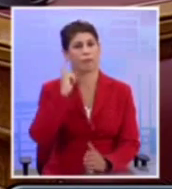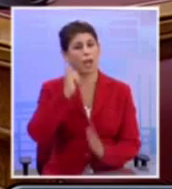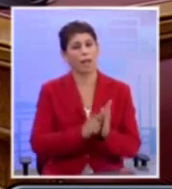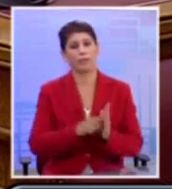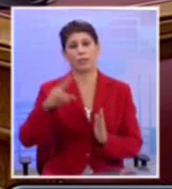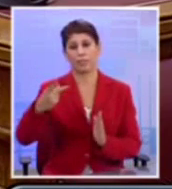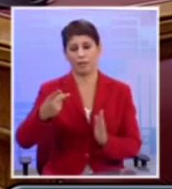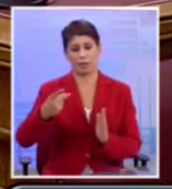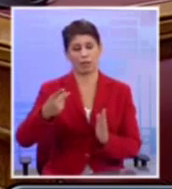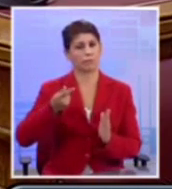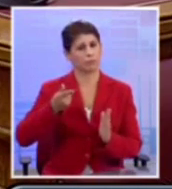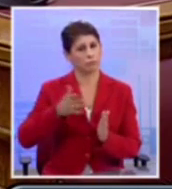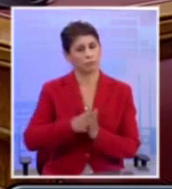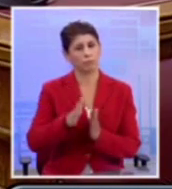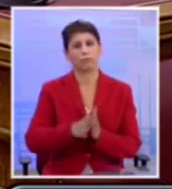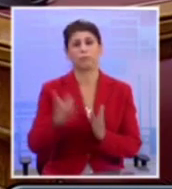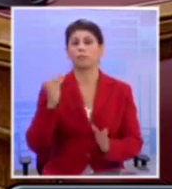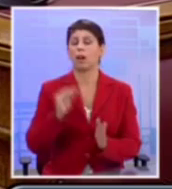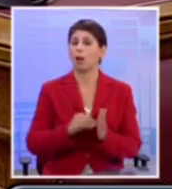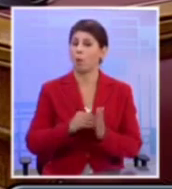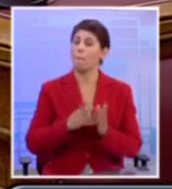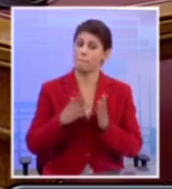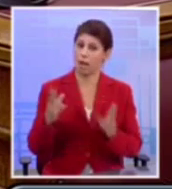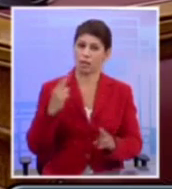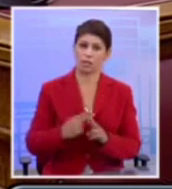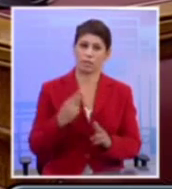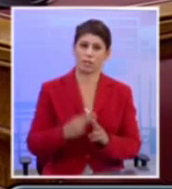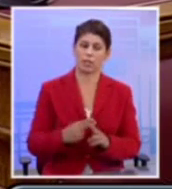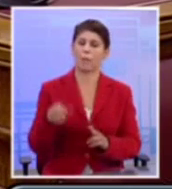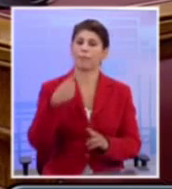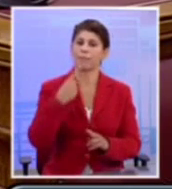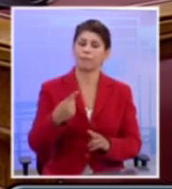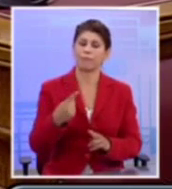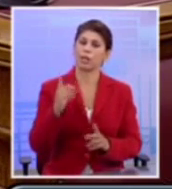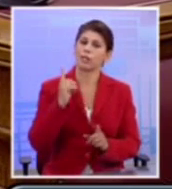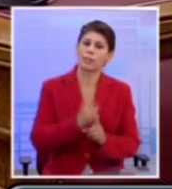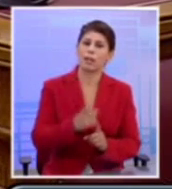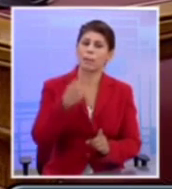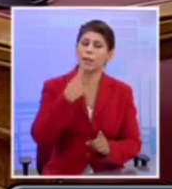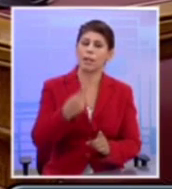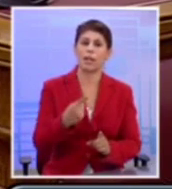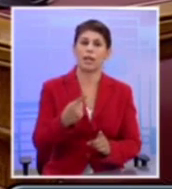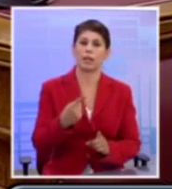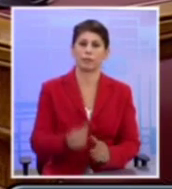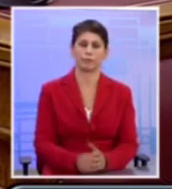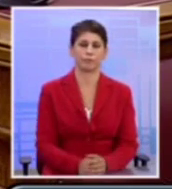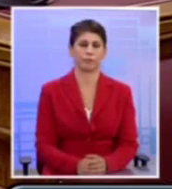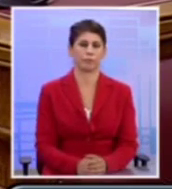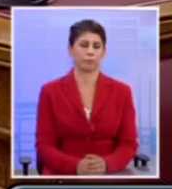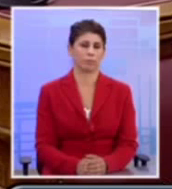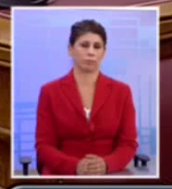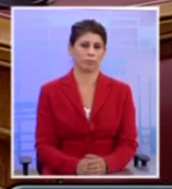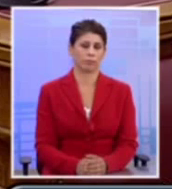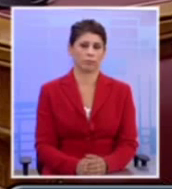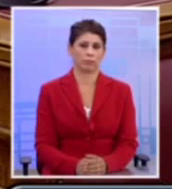βγήκε, που έχει επίσης μεγάλη σημασία, αναφέρεται συγκεκριμένα ότι sovereign debt